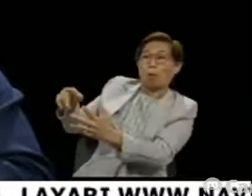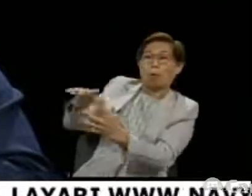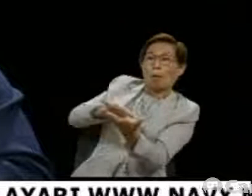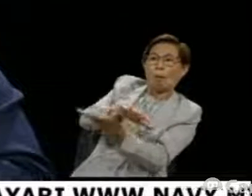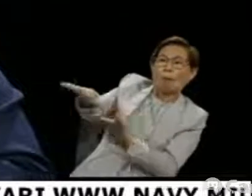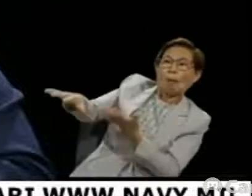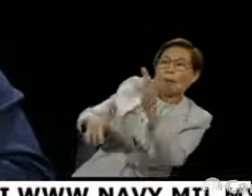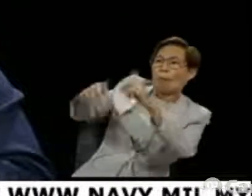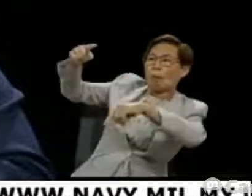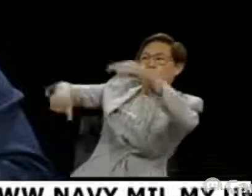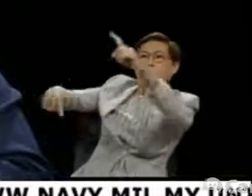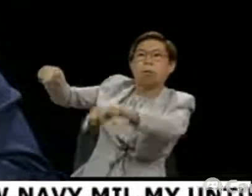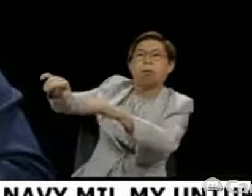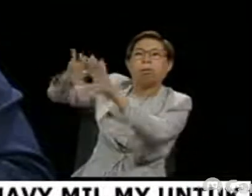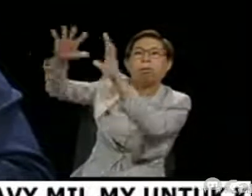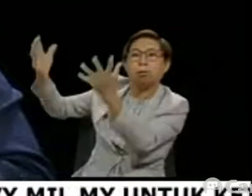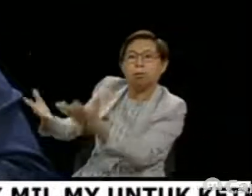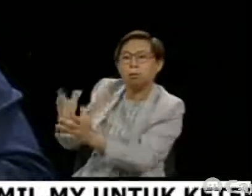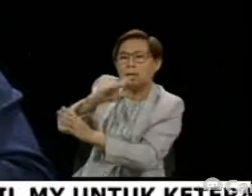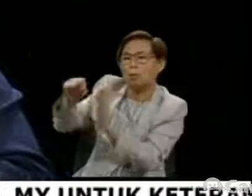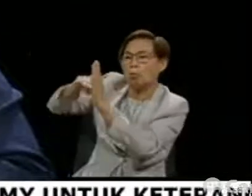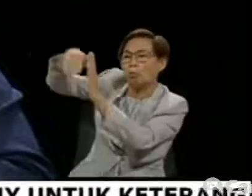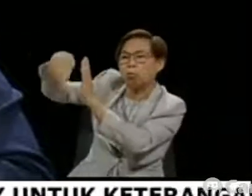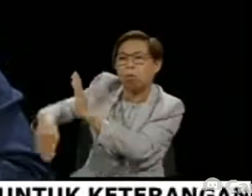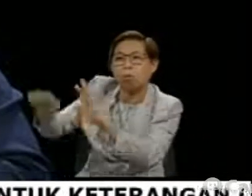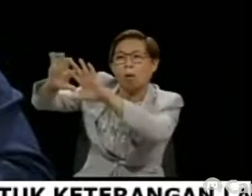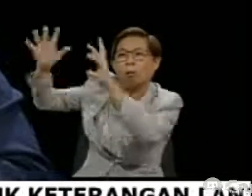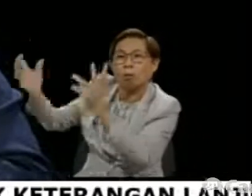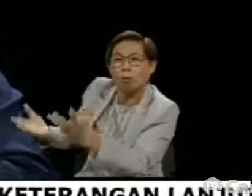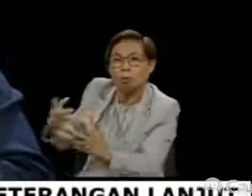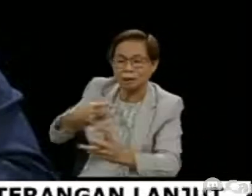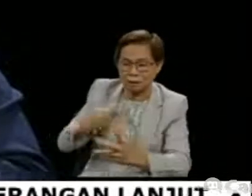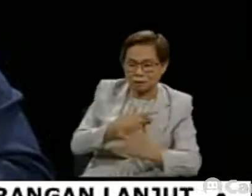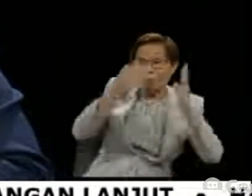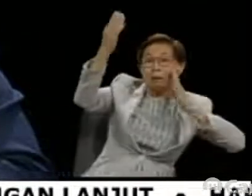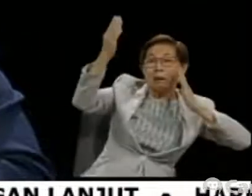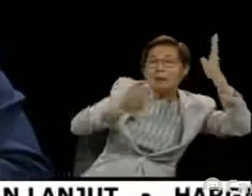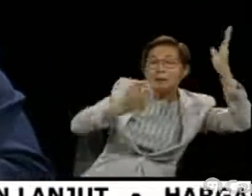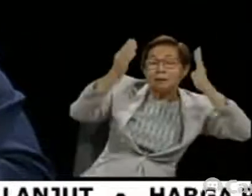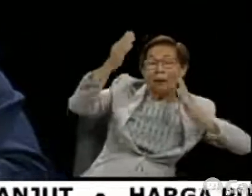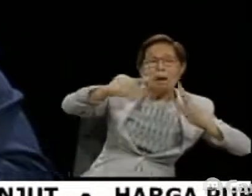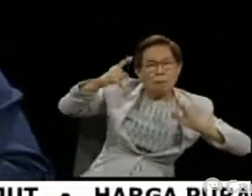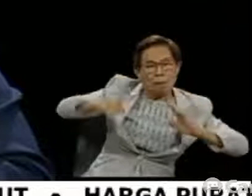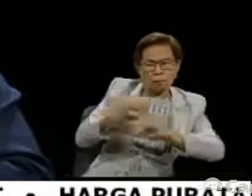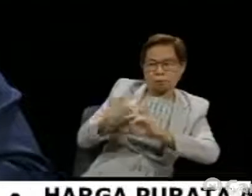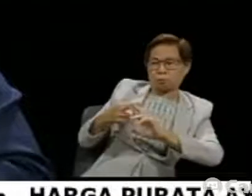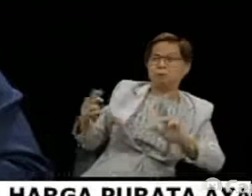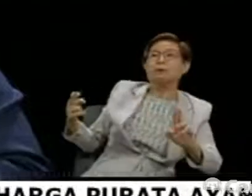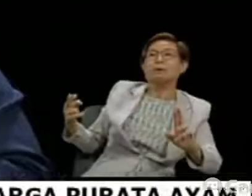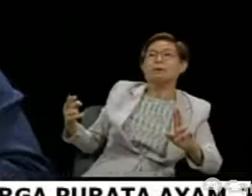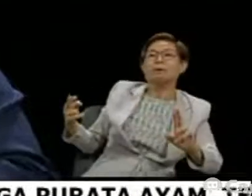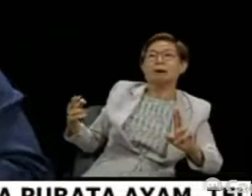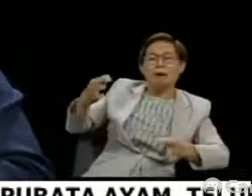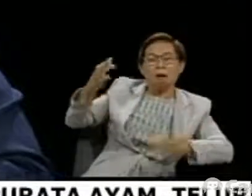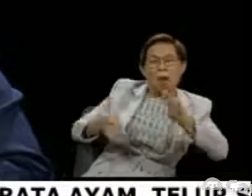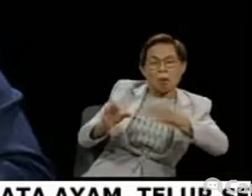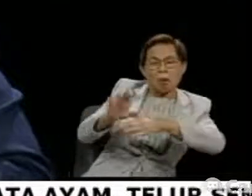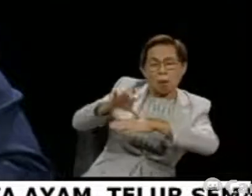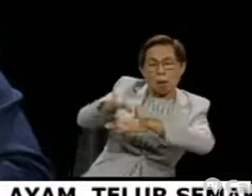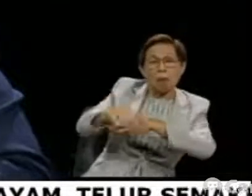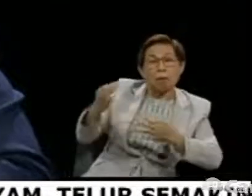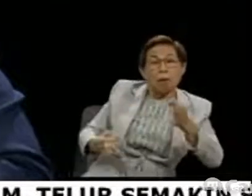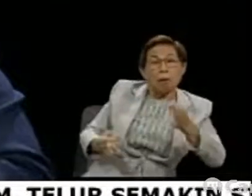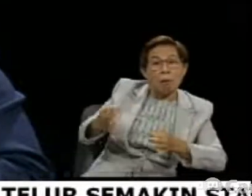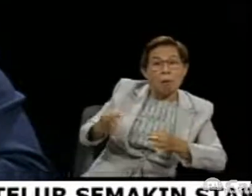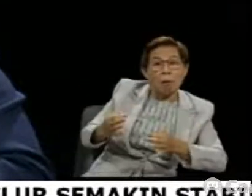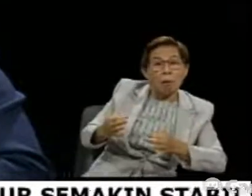semakin menurunnya jadi kita diuji melise kita perlu bersedia untuk kalau terpaksa